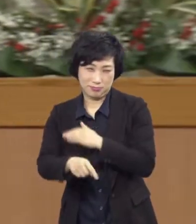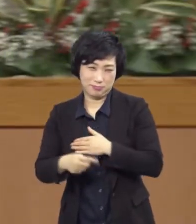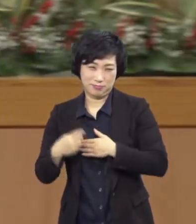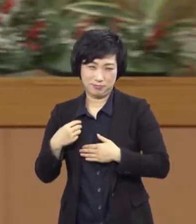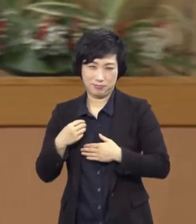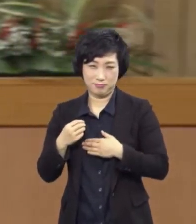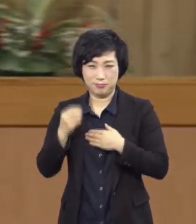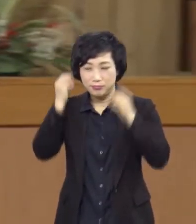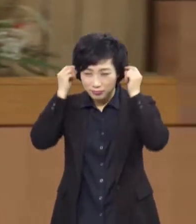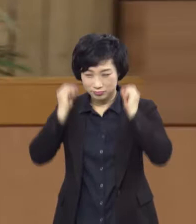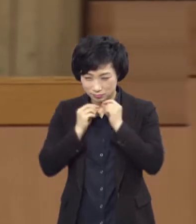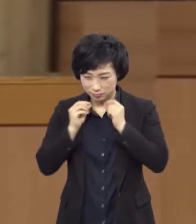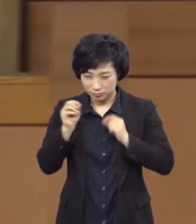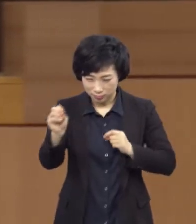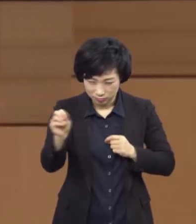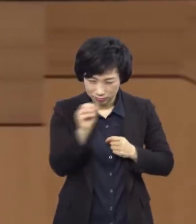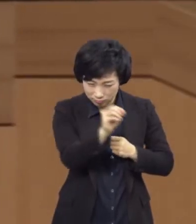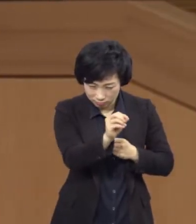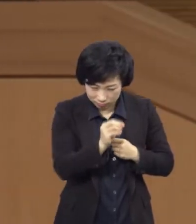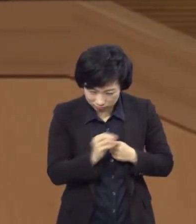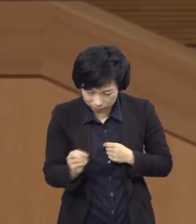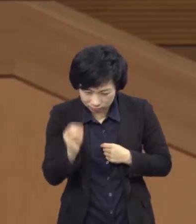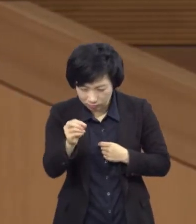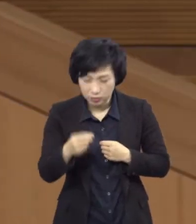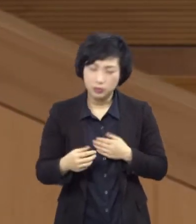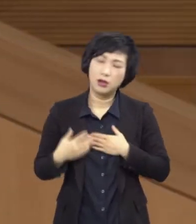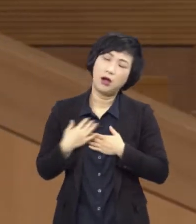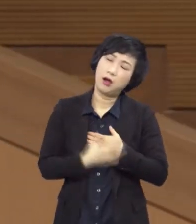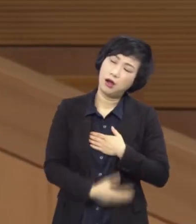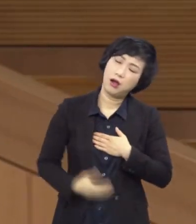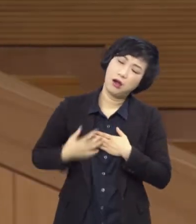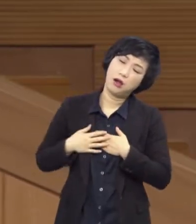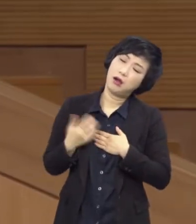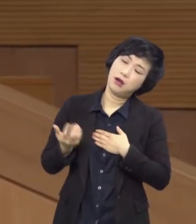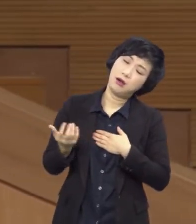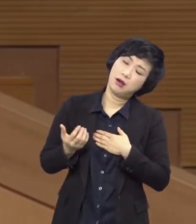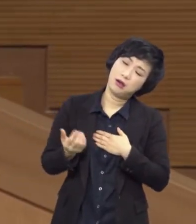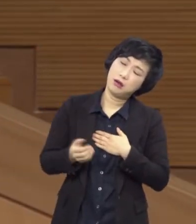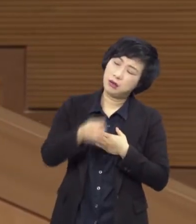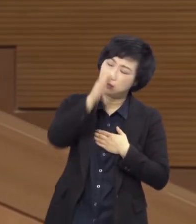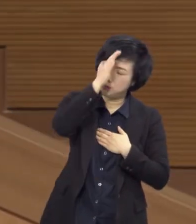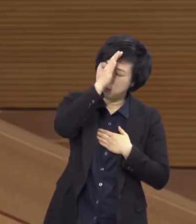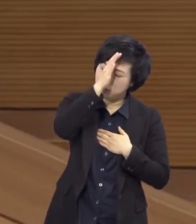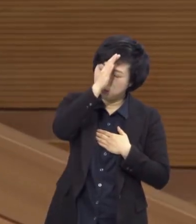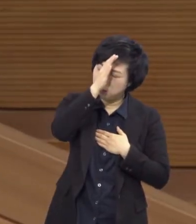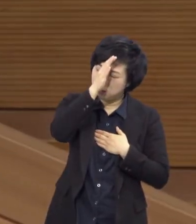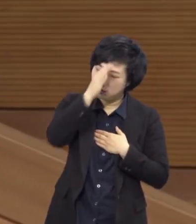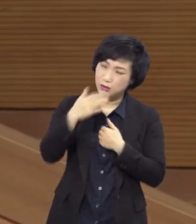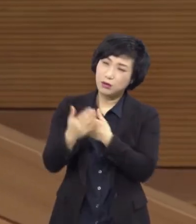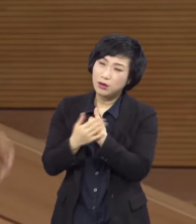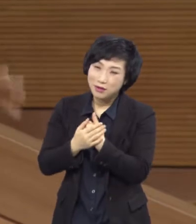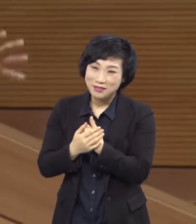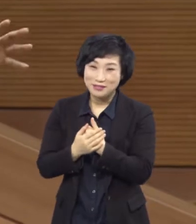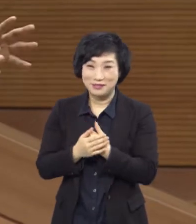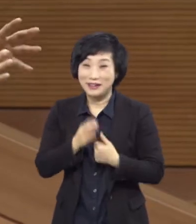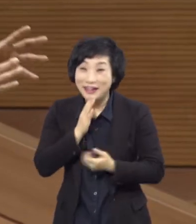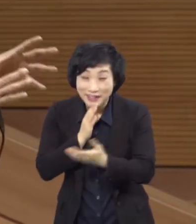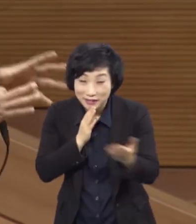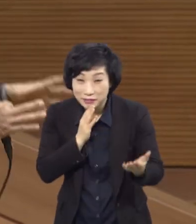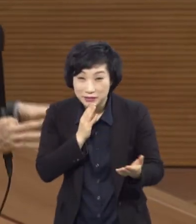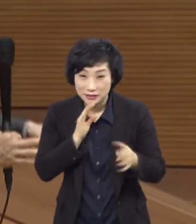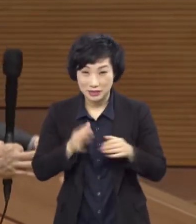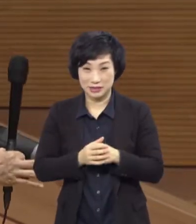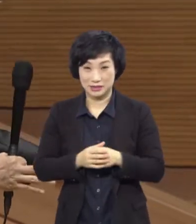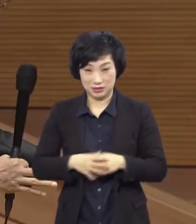내가 어디가 불편한데 한번 도와주시기 바랍니다. 예, 제일 첫 번에는